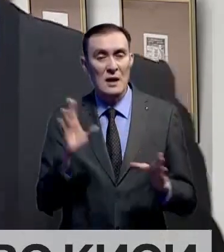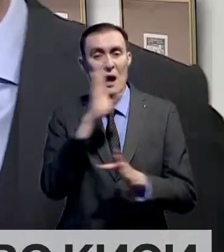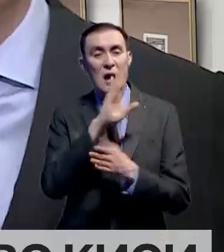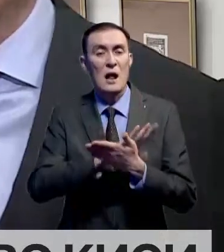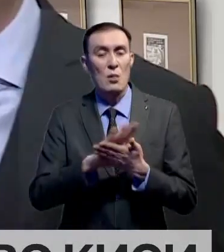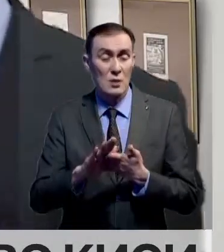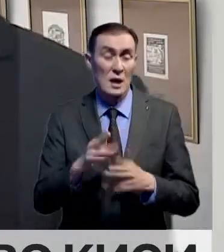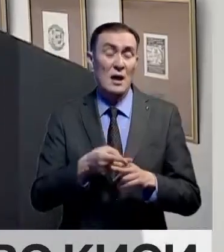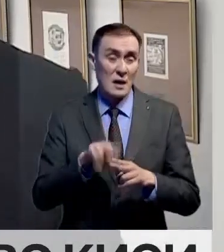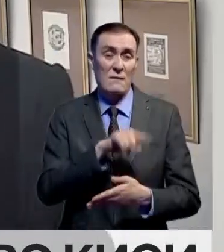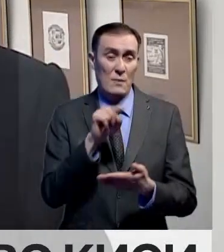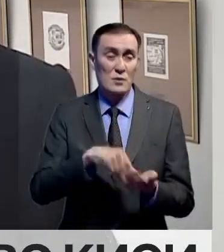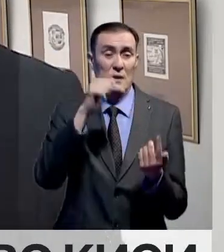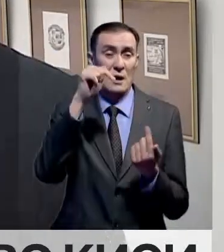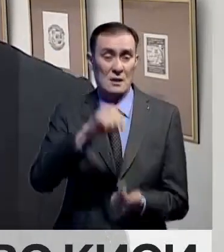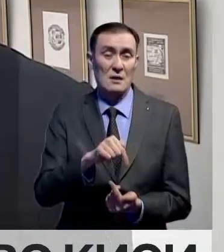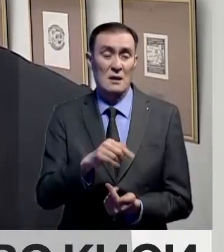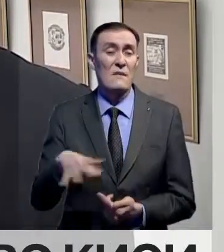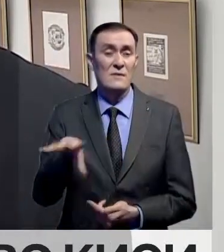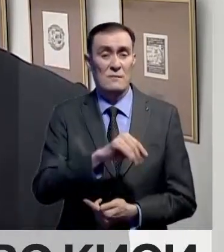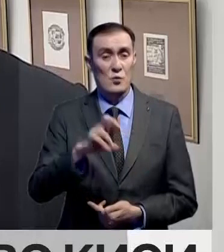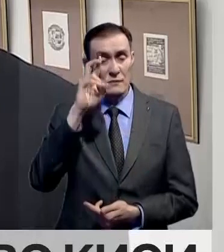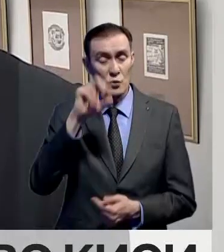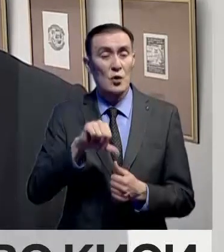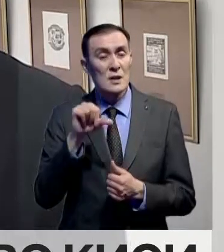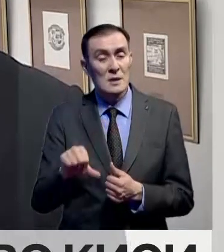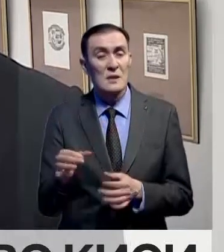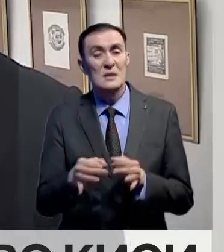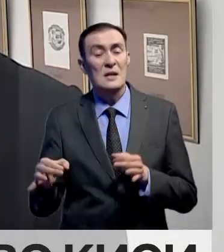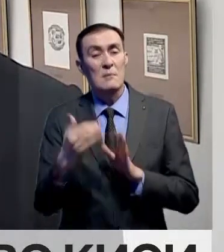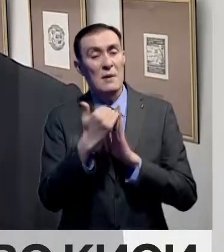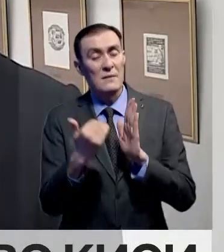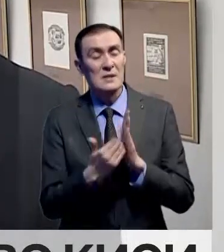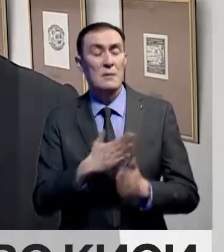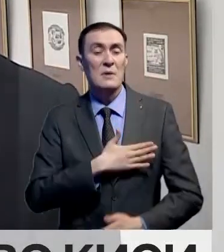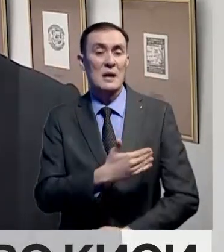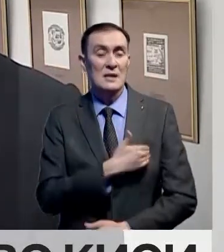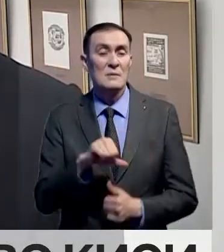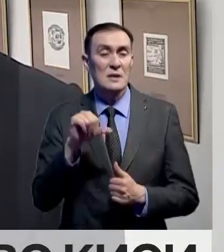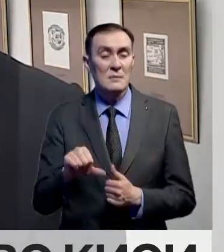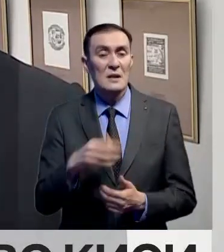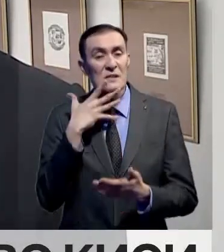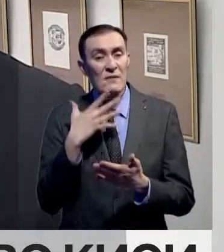вопросы, в принципе, которые характерны для всего Казахстана, но именно с региональной повесткой мы хотим именно с